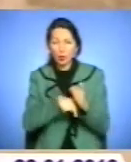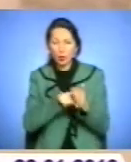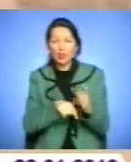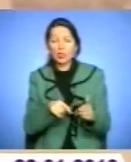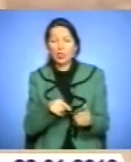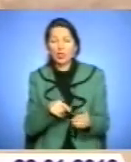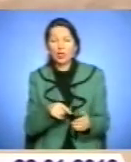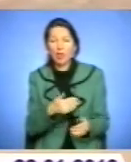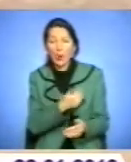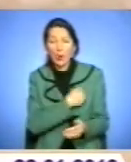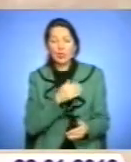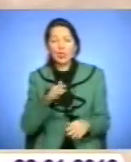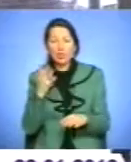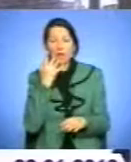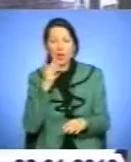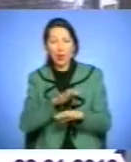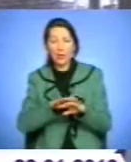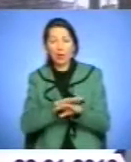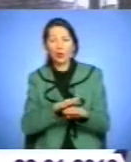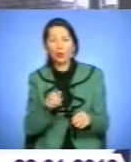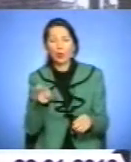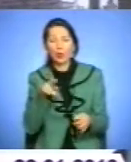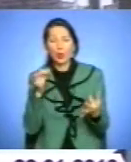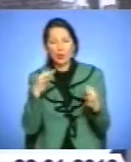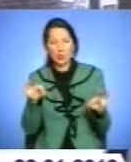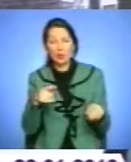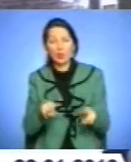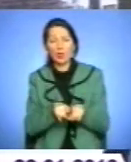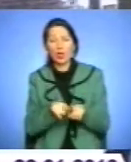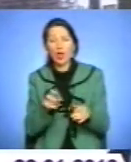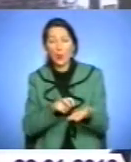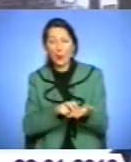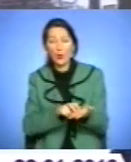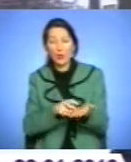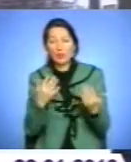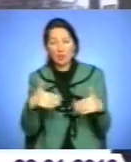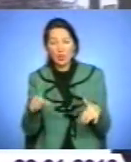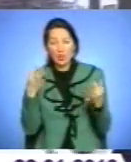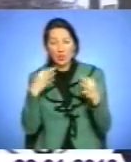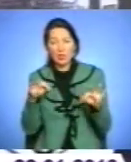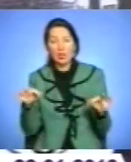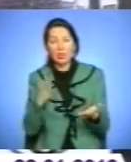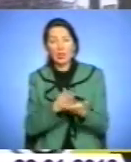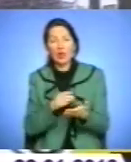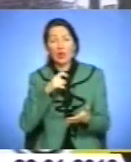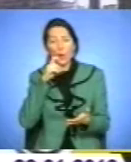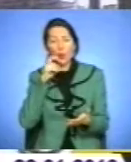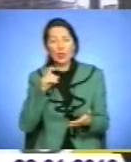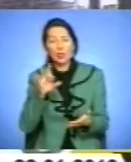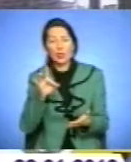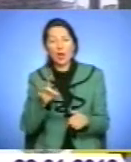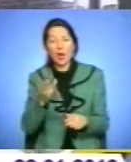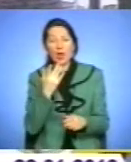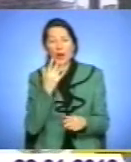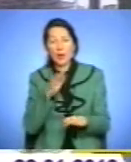і загроза втрати державності. І Українська Народна Республіка, і Західна Українська Народна Республіка зіткнулися